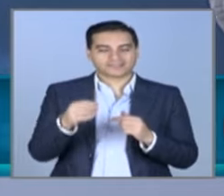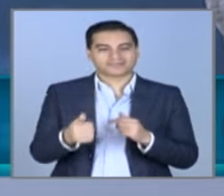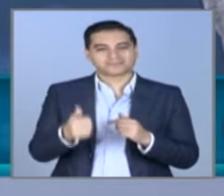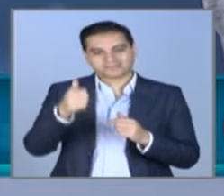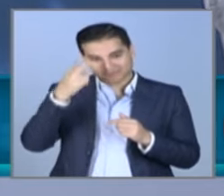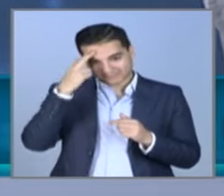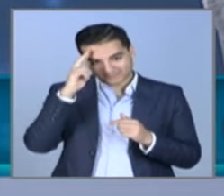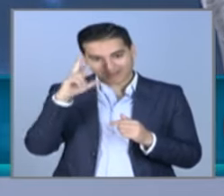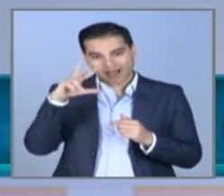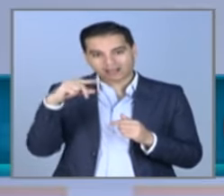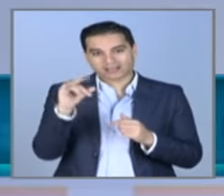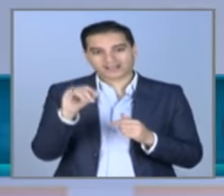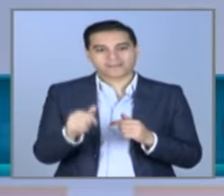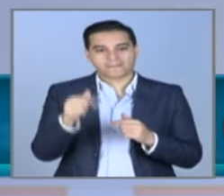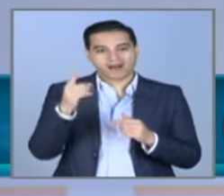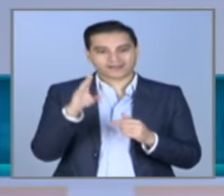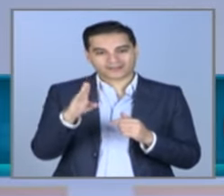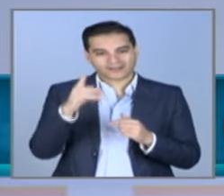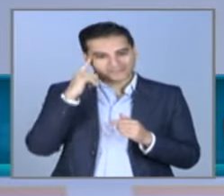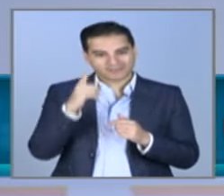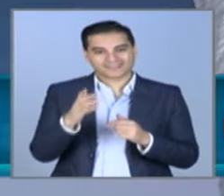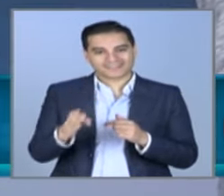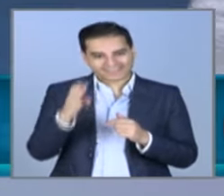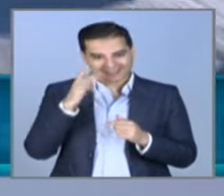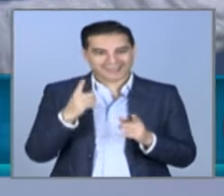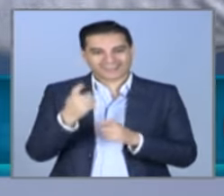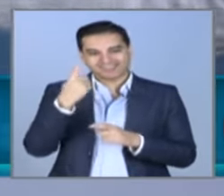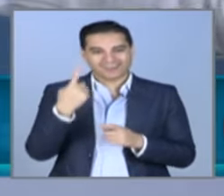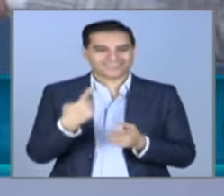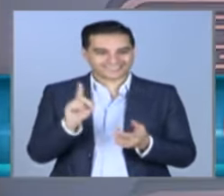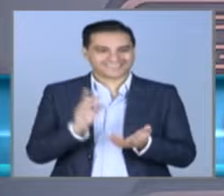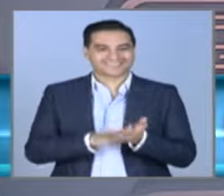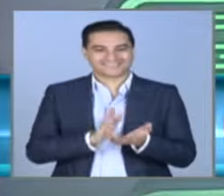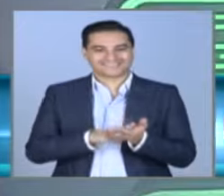الله. إجابتك الدنمارك. مش أنا قلت لك هتطلع منهم. الهدف الأول